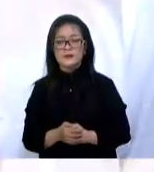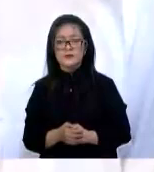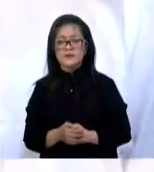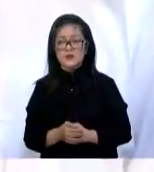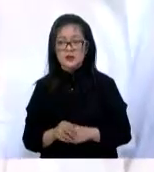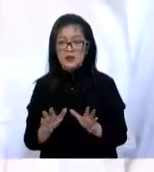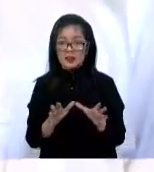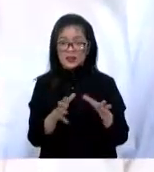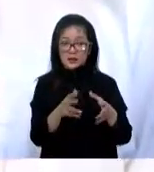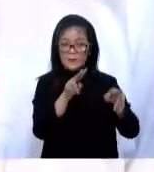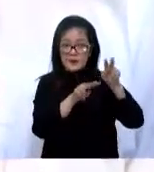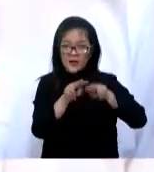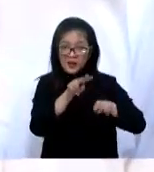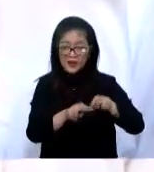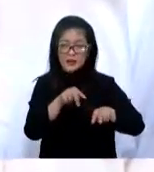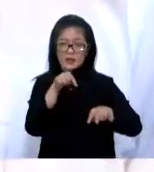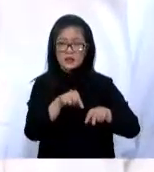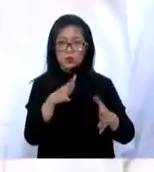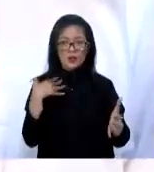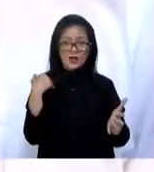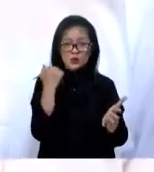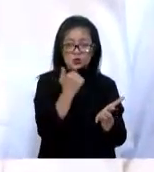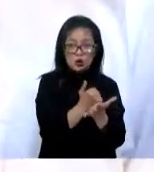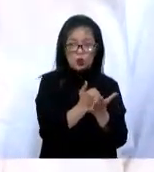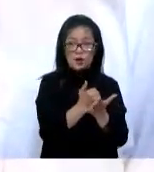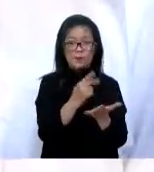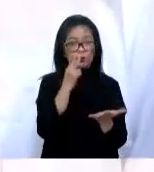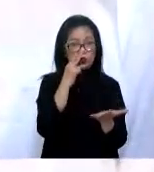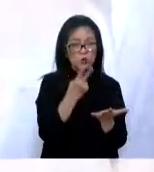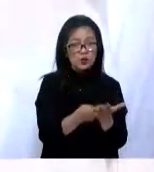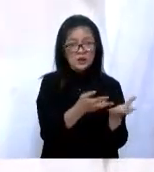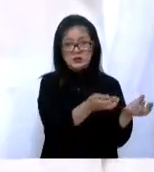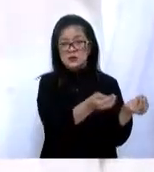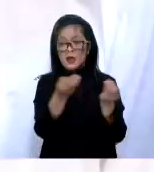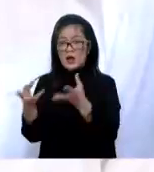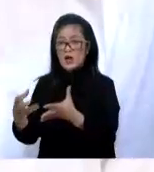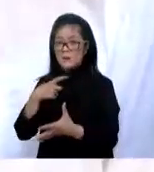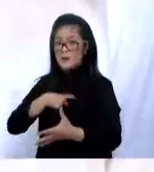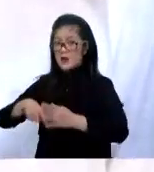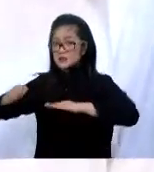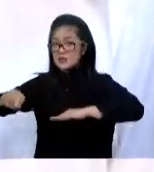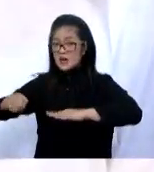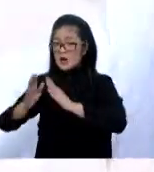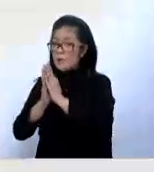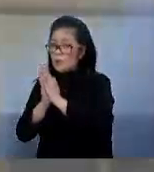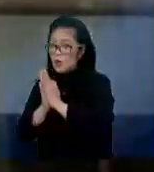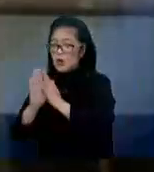menyerahkan tanggung jawab tersangka dan barang bukti pada jaksa untuk segera disidangkan.